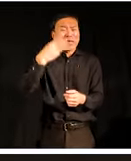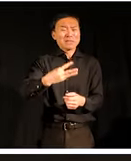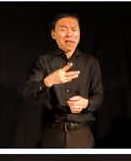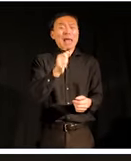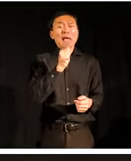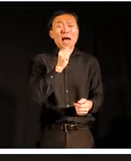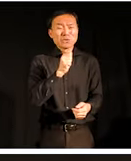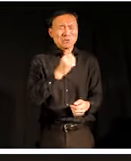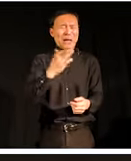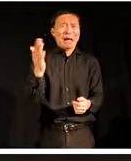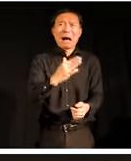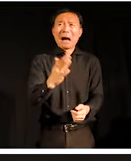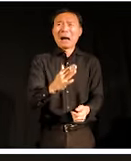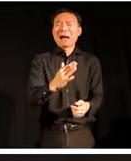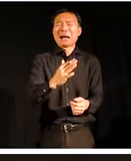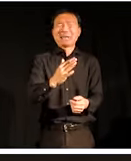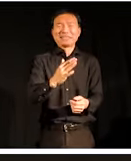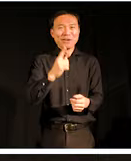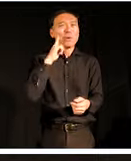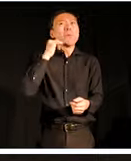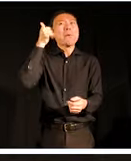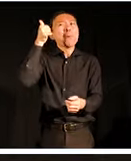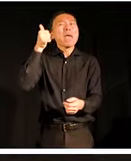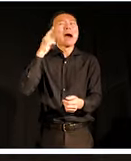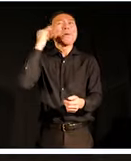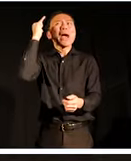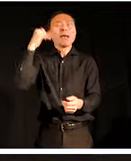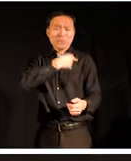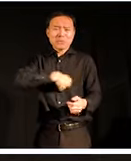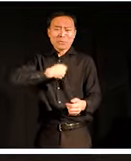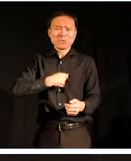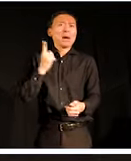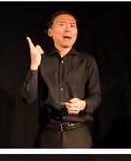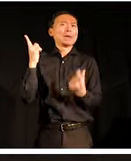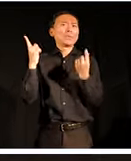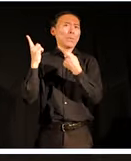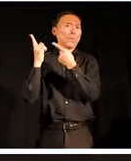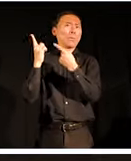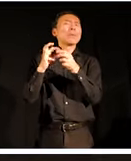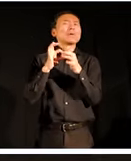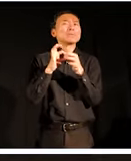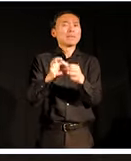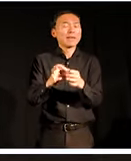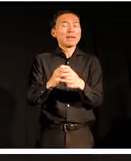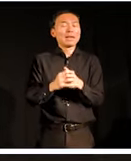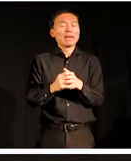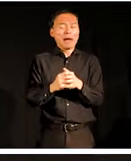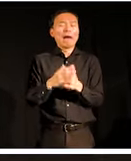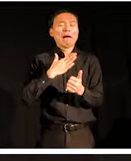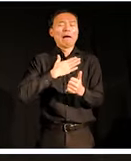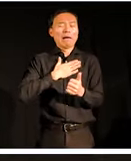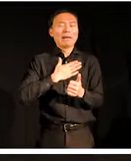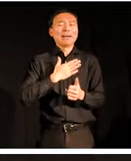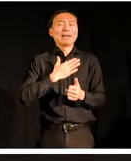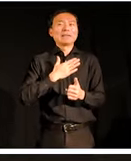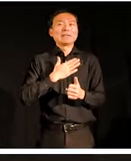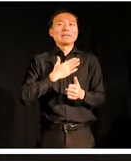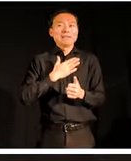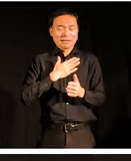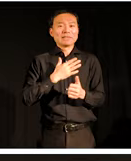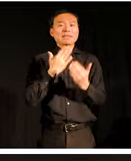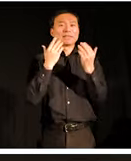えないというね親がおがのね気持ちそうでしたのであ分かったじゃああの僕は色々あの